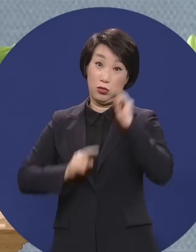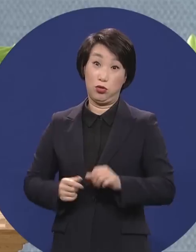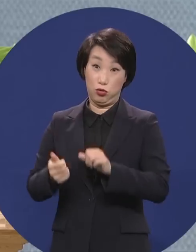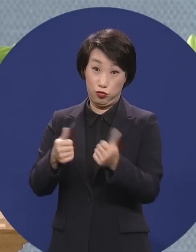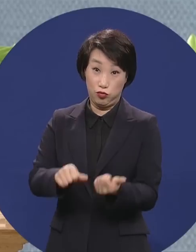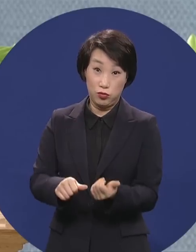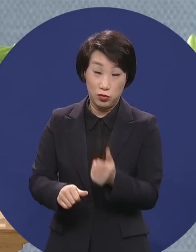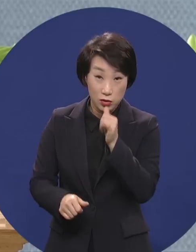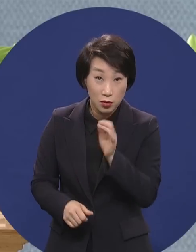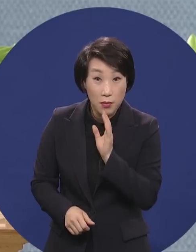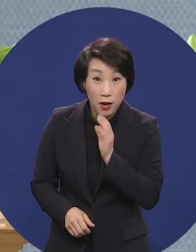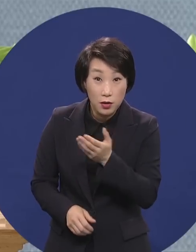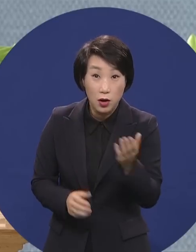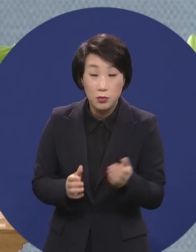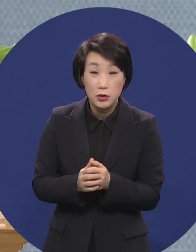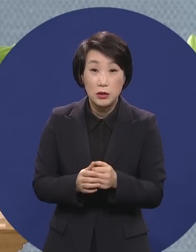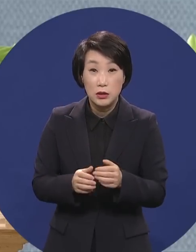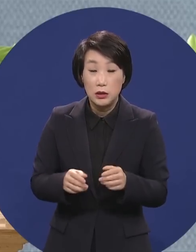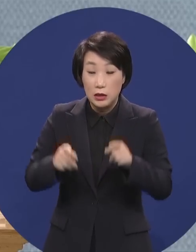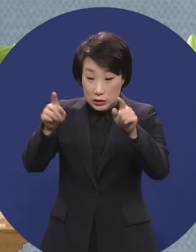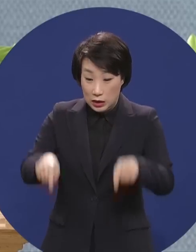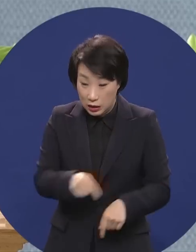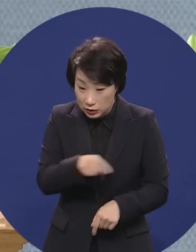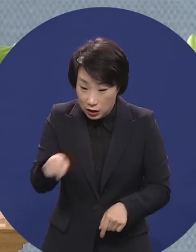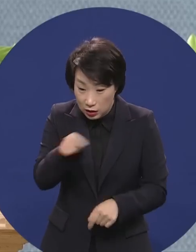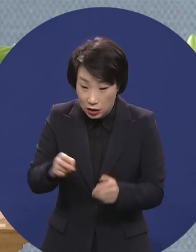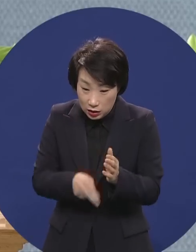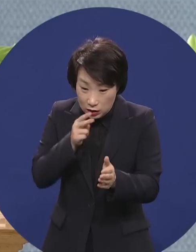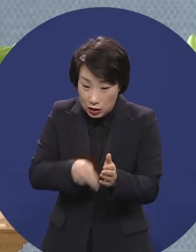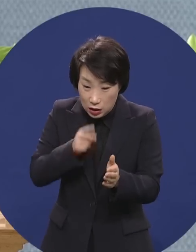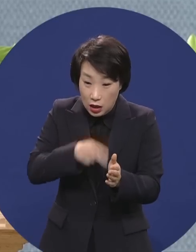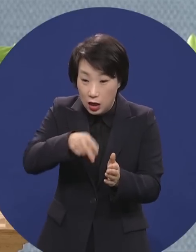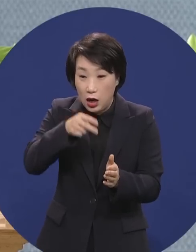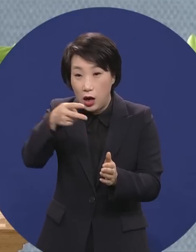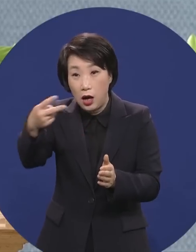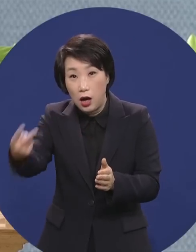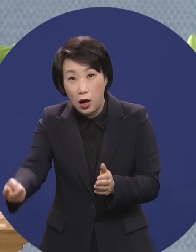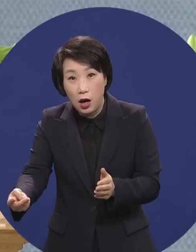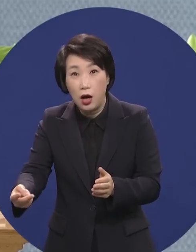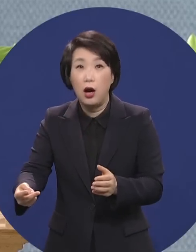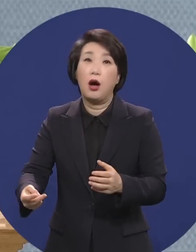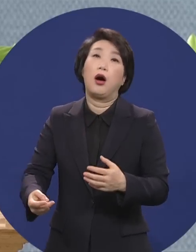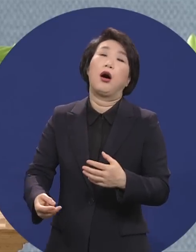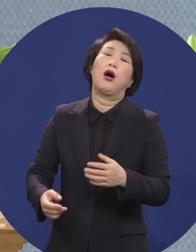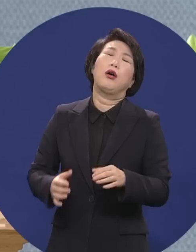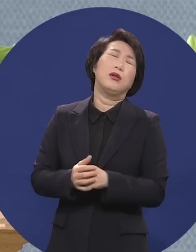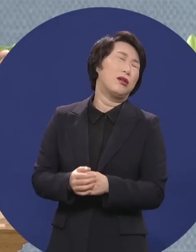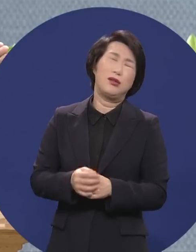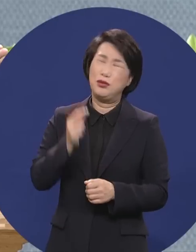내 철로를 벗어나는 순간에 그 몰골은 참 어마어마합니다. 왜?